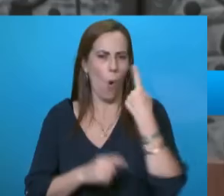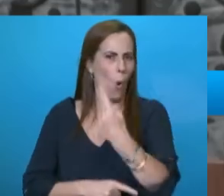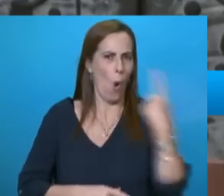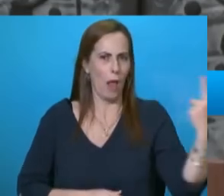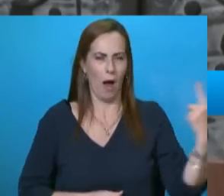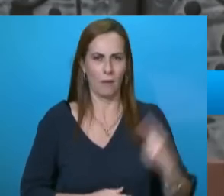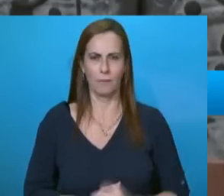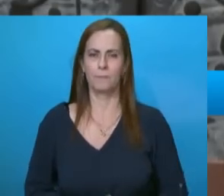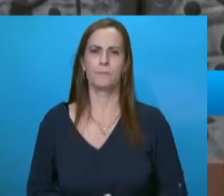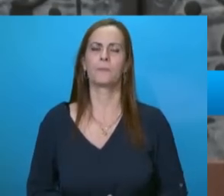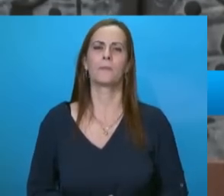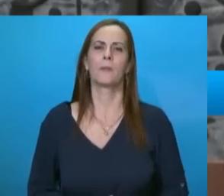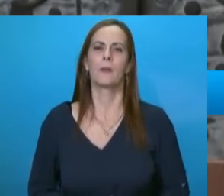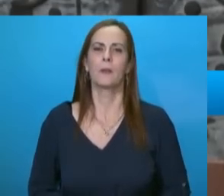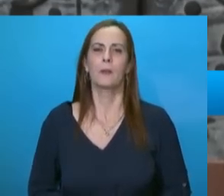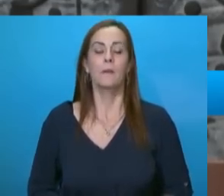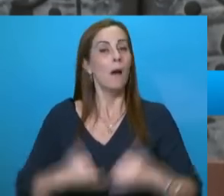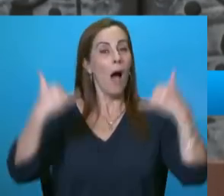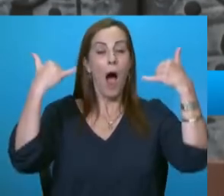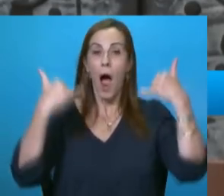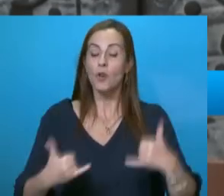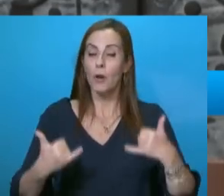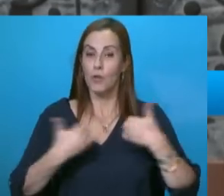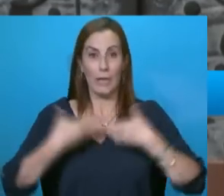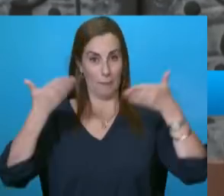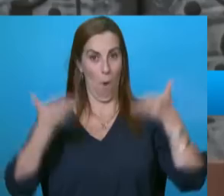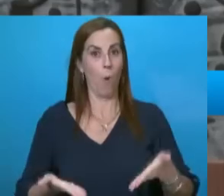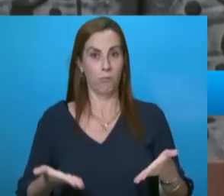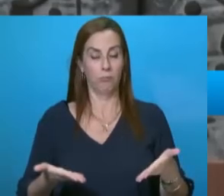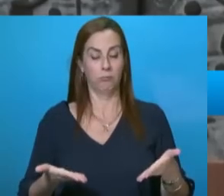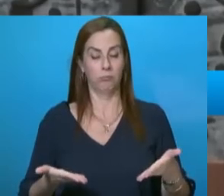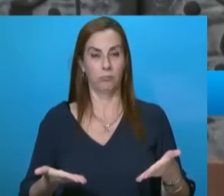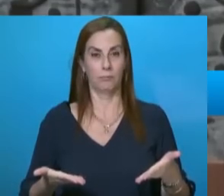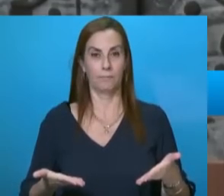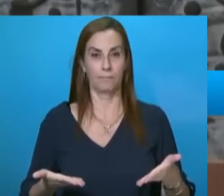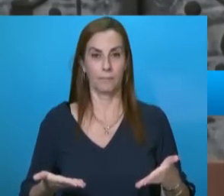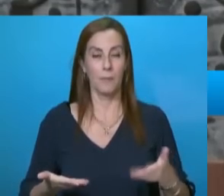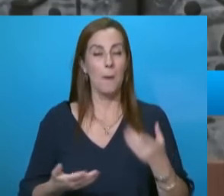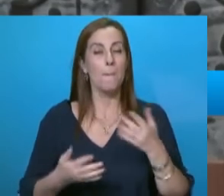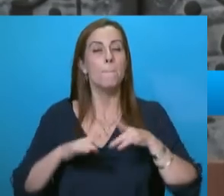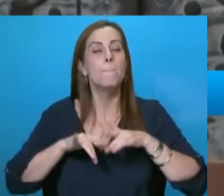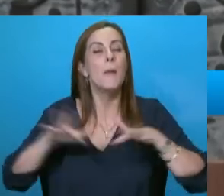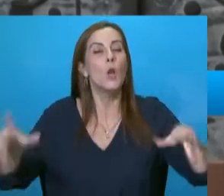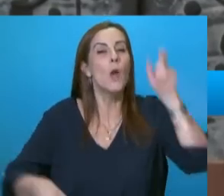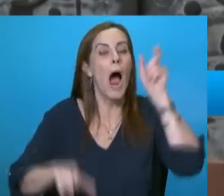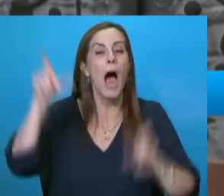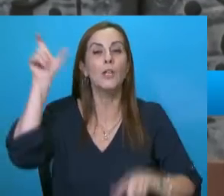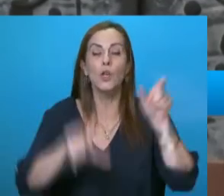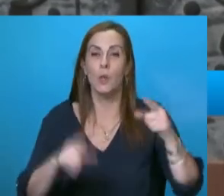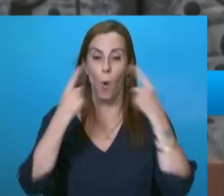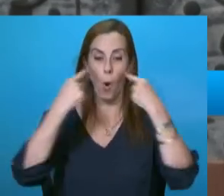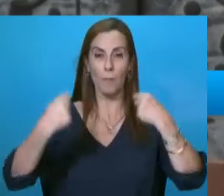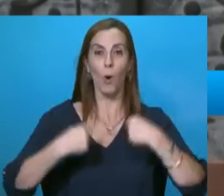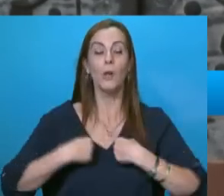אחר. בשעה הזו שאנו עומדים כאן, עיניהם של מיליוני אזרחים נשואות אלינו